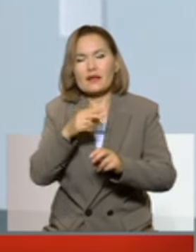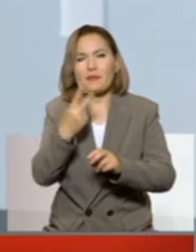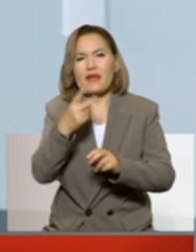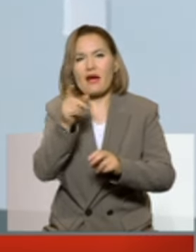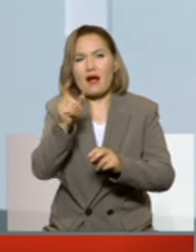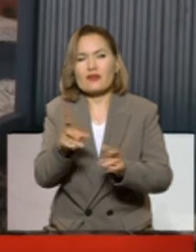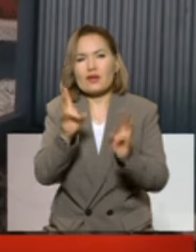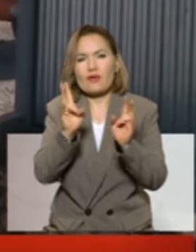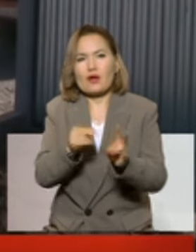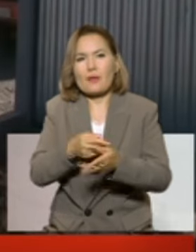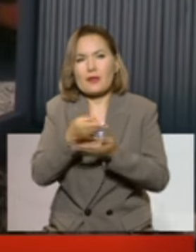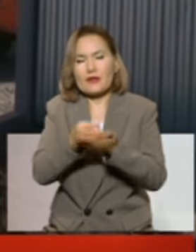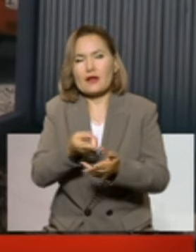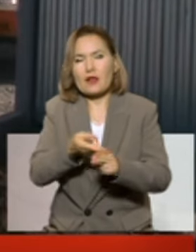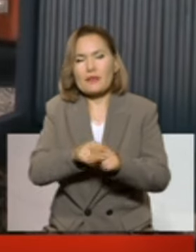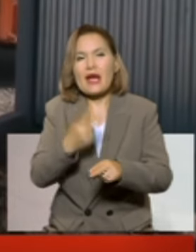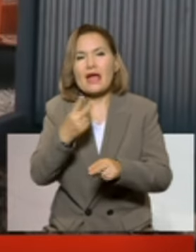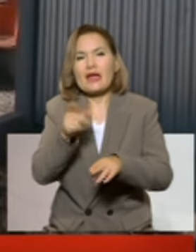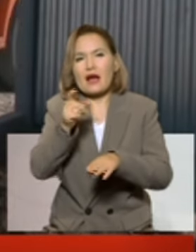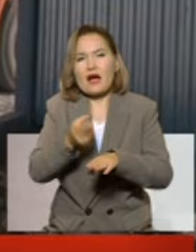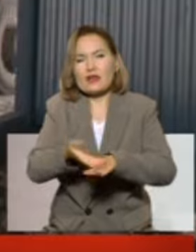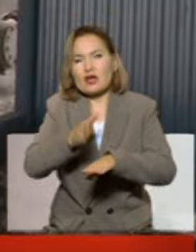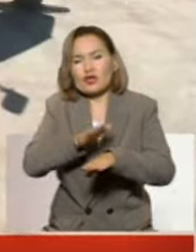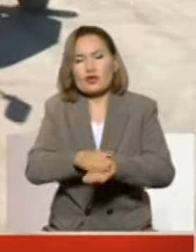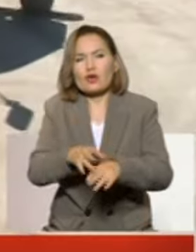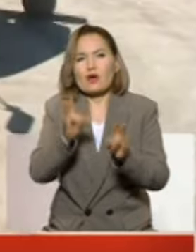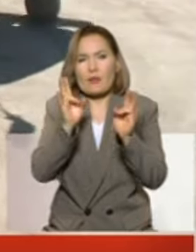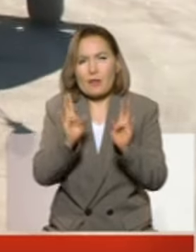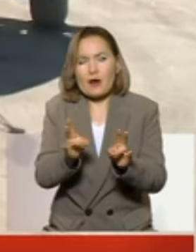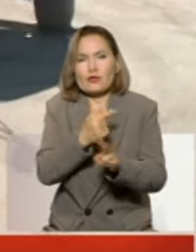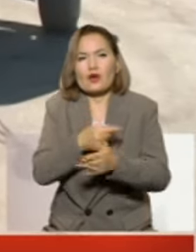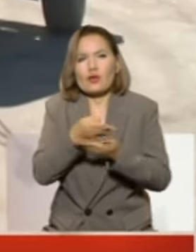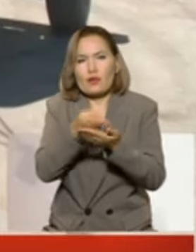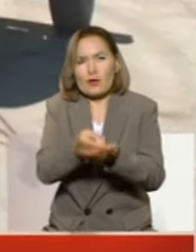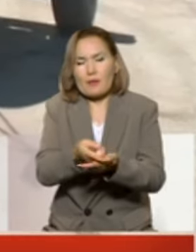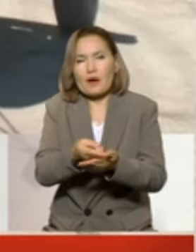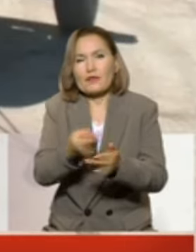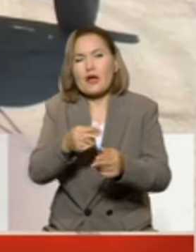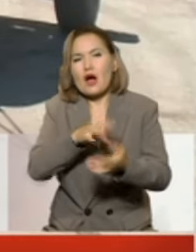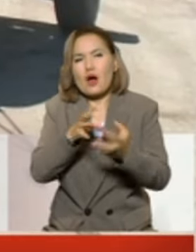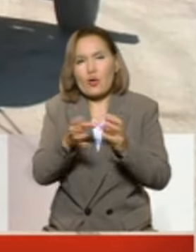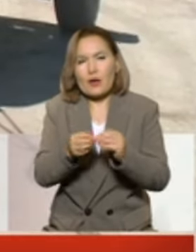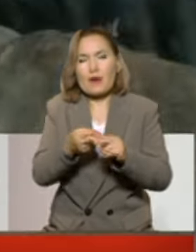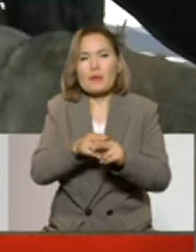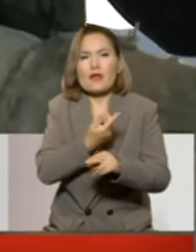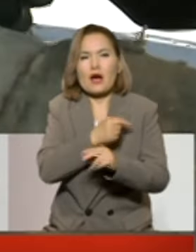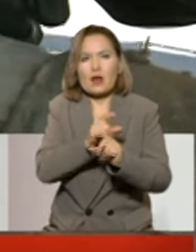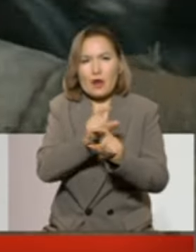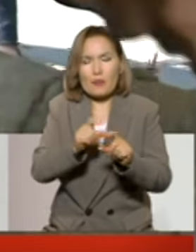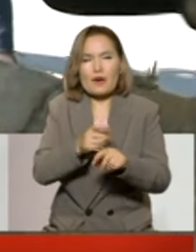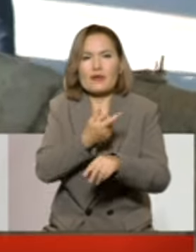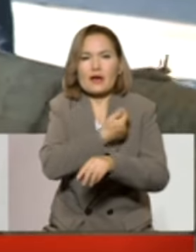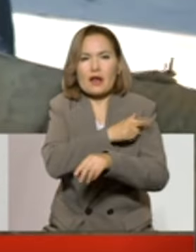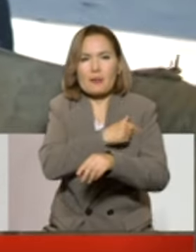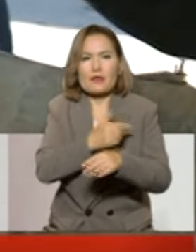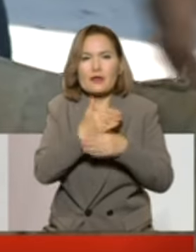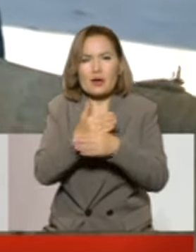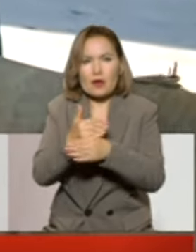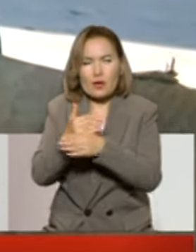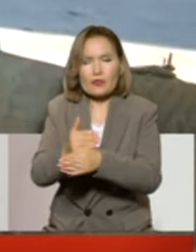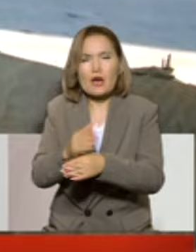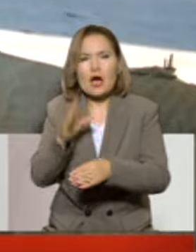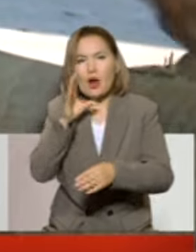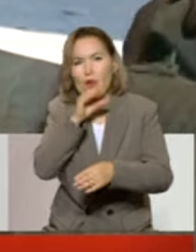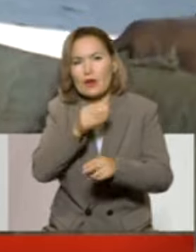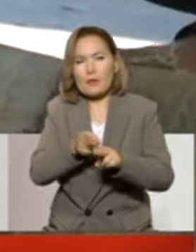адамды төтенше жағдайлар департаментінің қызметкерлері қауіпсіз аумаққа шығарып үлгерген. Қазір оларға аудандық аурухана дәрігерлері медициналық көмек